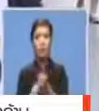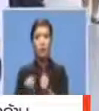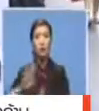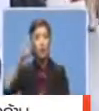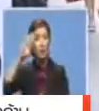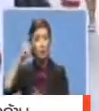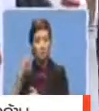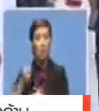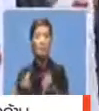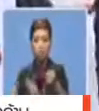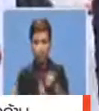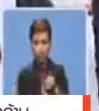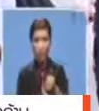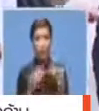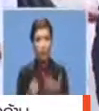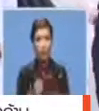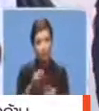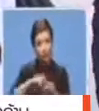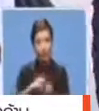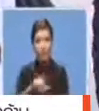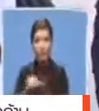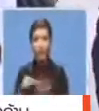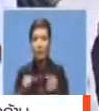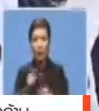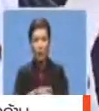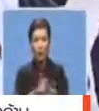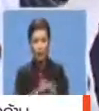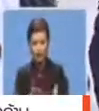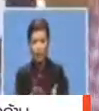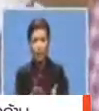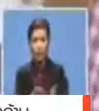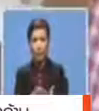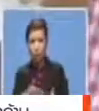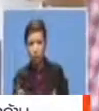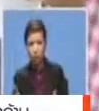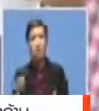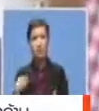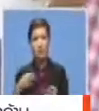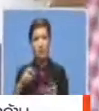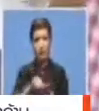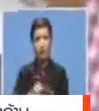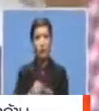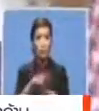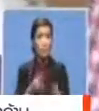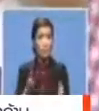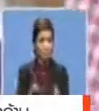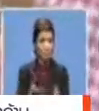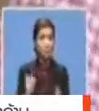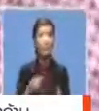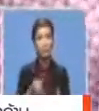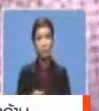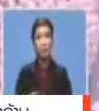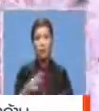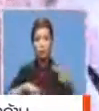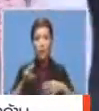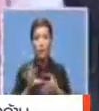รองดองอย่างที่ท่านผู้ชมได้ยินได้ทราบกันอยู่เป็นระยะครับการแก้ปัญหาสิ่งแวดล้อมขยะมลพิษหลังจากที่เกิดไฟ